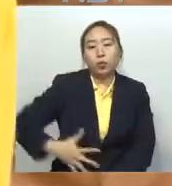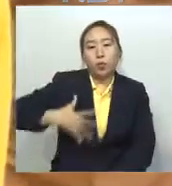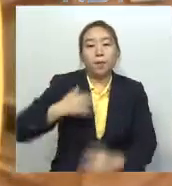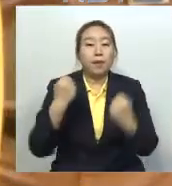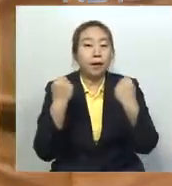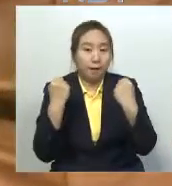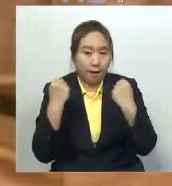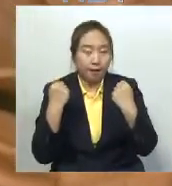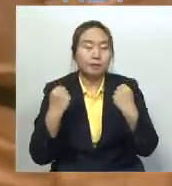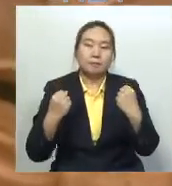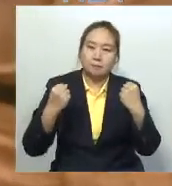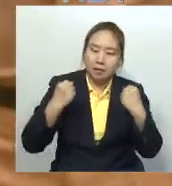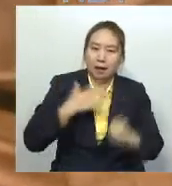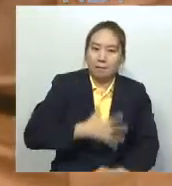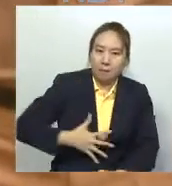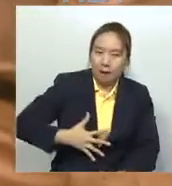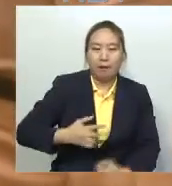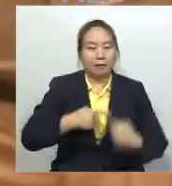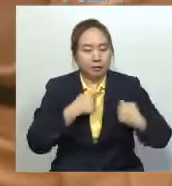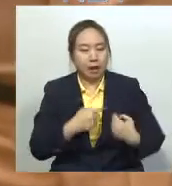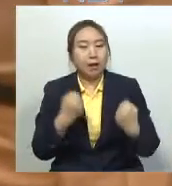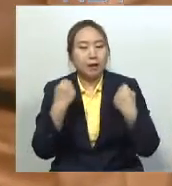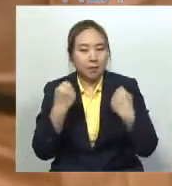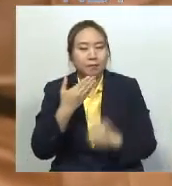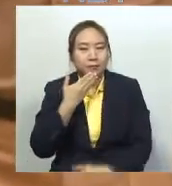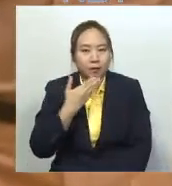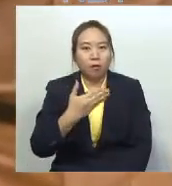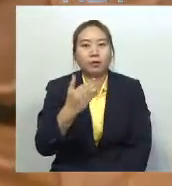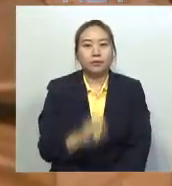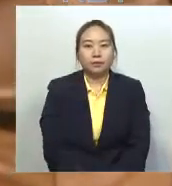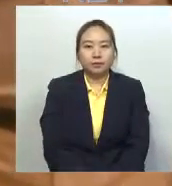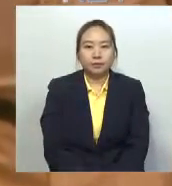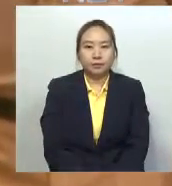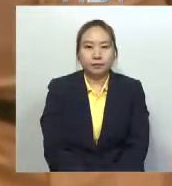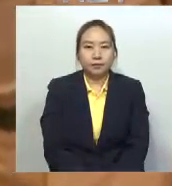มีกำลังกายกำลังใจเข้มแข็งเช่นเดิมตลอดไป